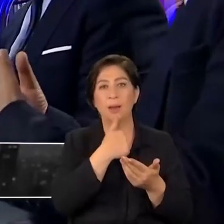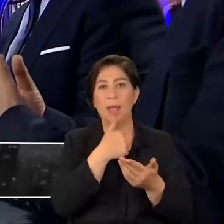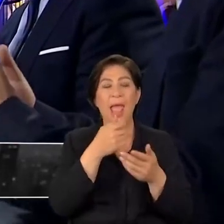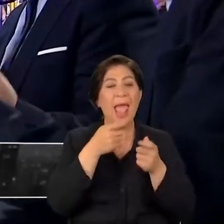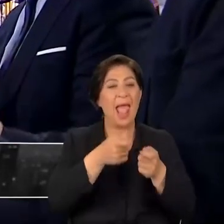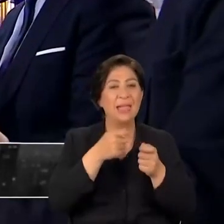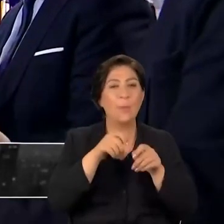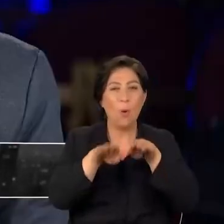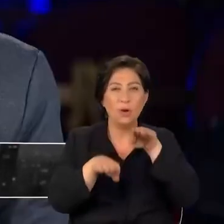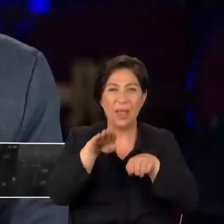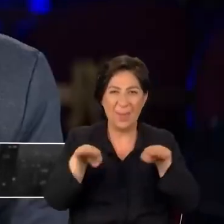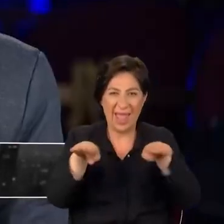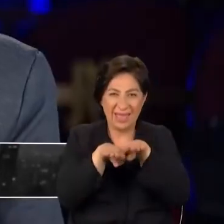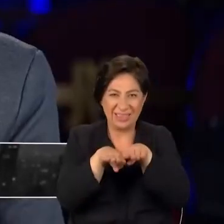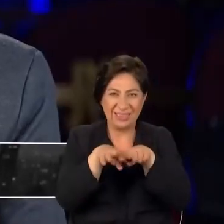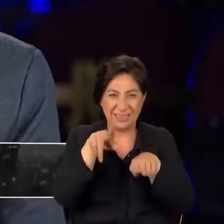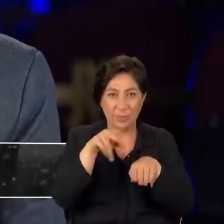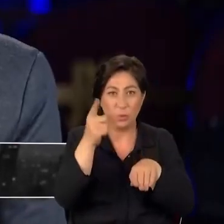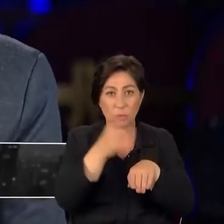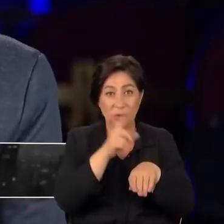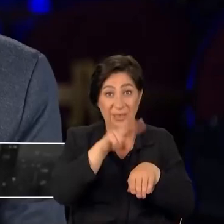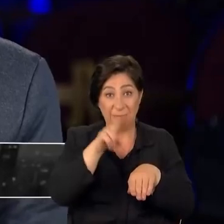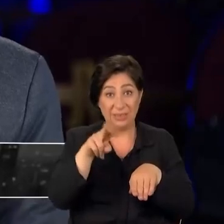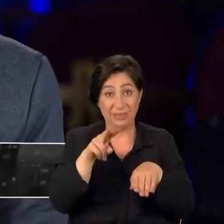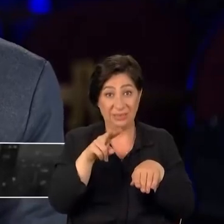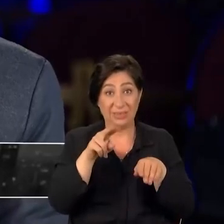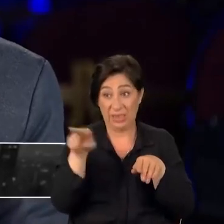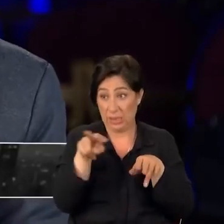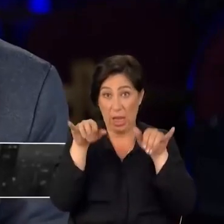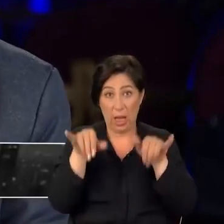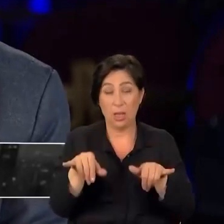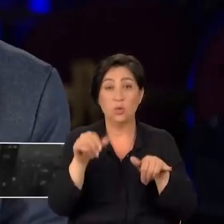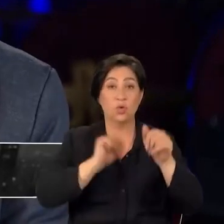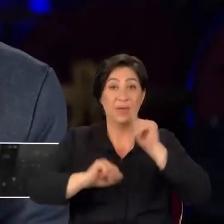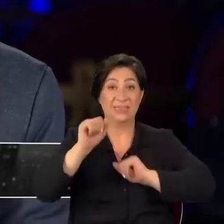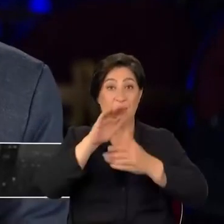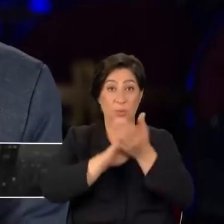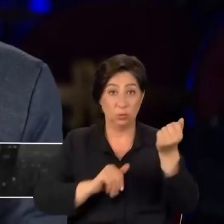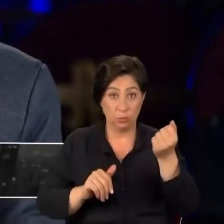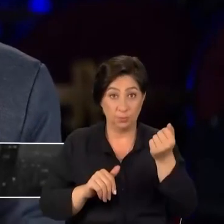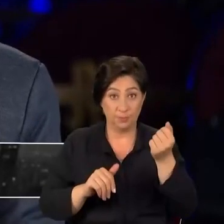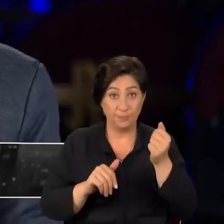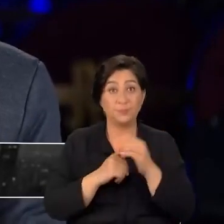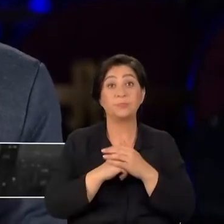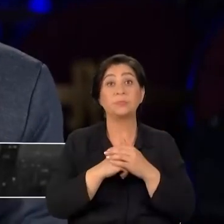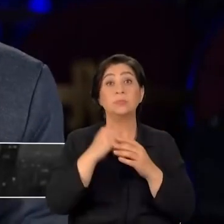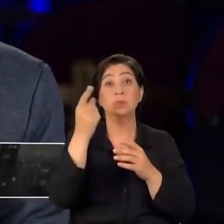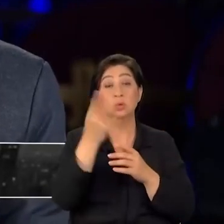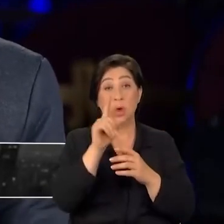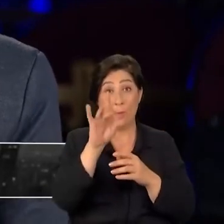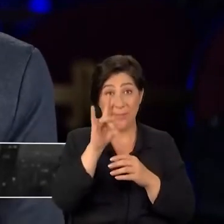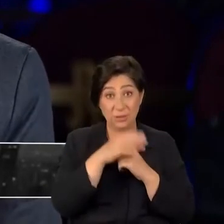eğitim ortalaması birbirini eşitlemiş durumda. %22'si üniversite mezunu her ikisinin de. Ki Türkiye'de yetişkin nüfusta üniversite mezuniyeti